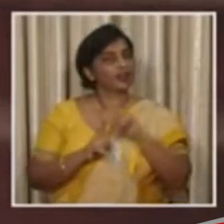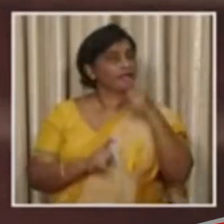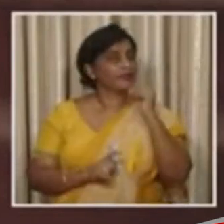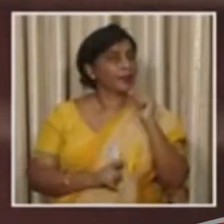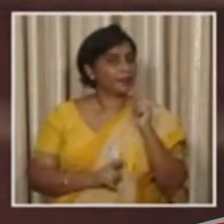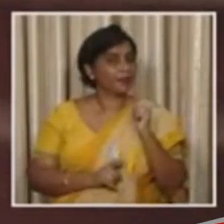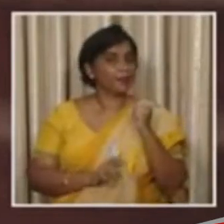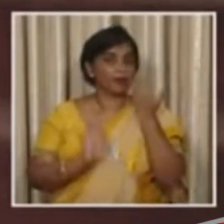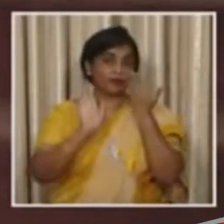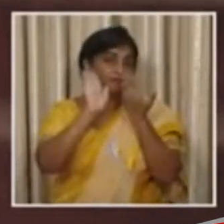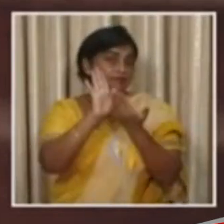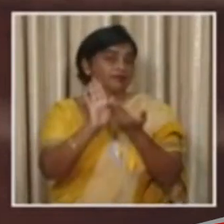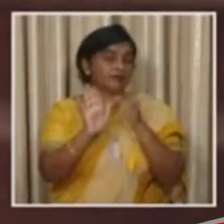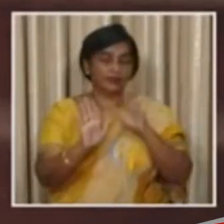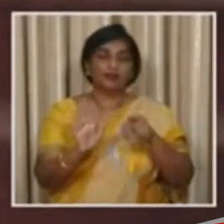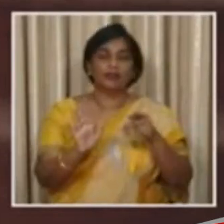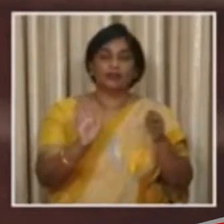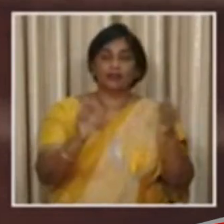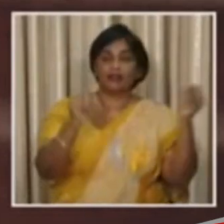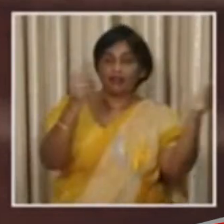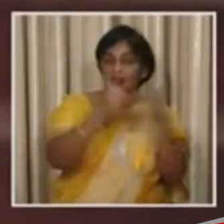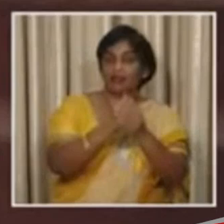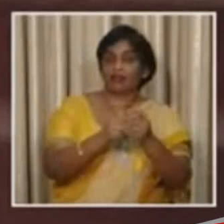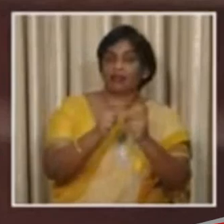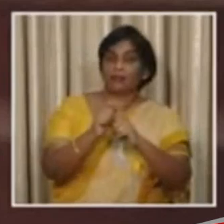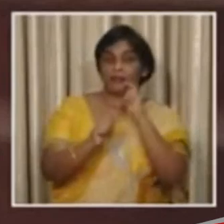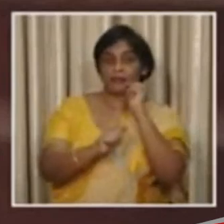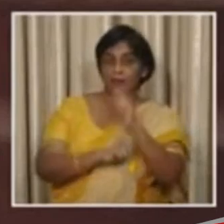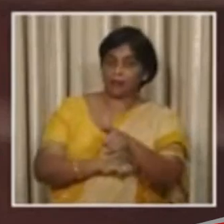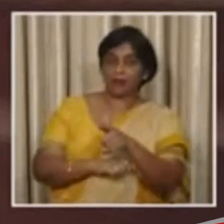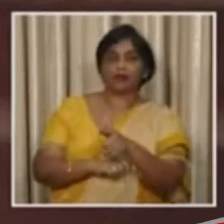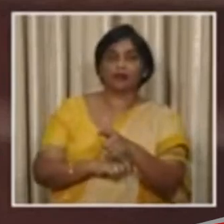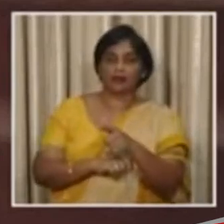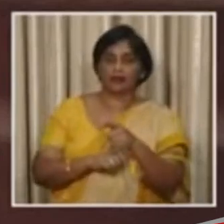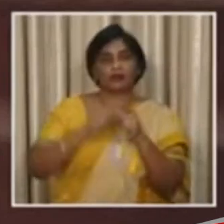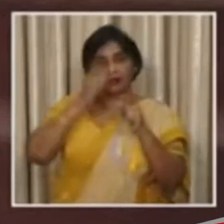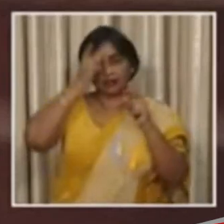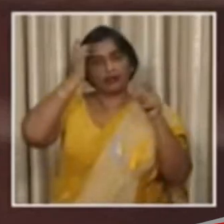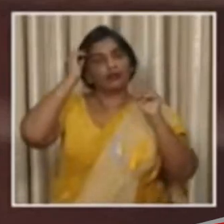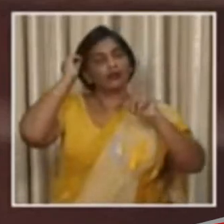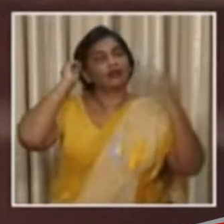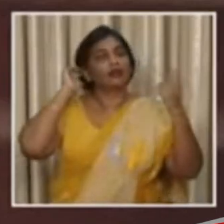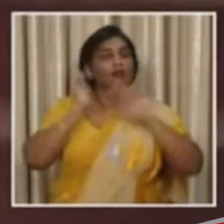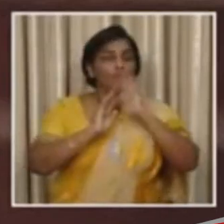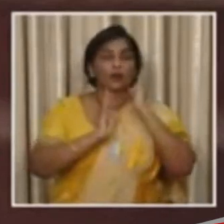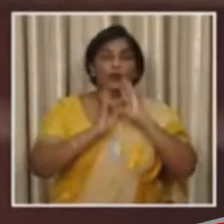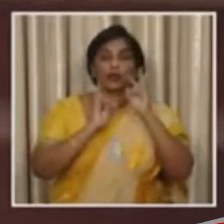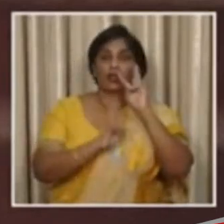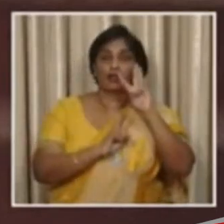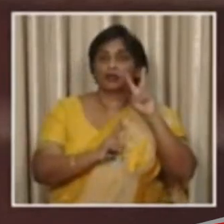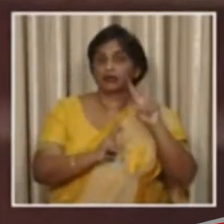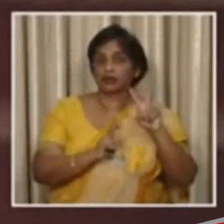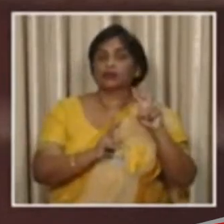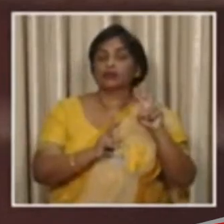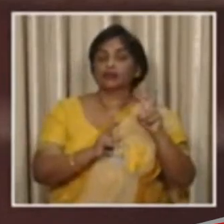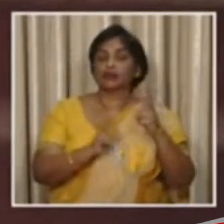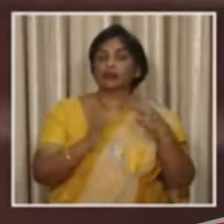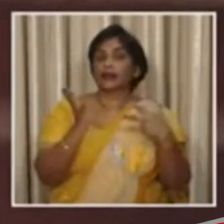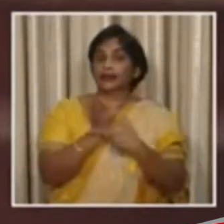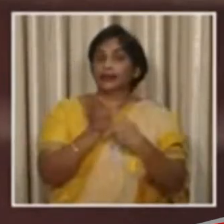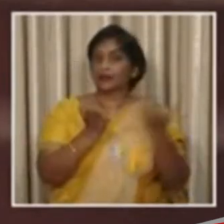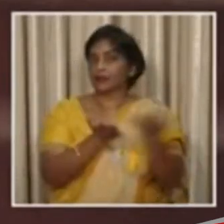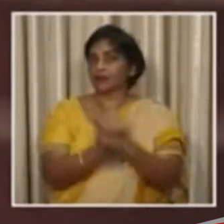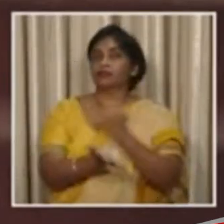මූණට පෙන්නලා අපිට මොරටෝරියම් එක ගෙවා ගන්නින් කියලා අපිට දීලා අනිත් පැත්තෙන් හැම සංචාරකෙම 32ක් ආයතන කරා ටිකට් එකෙන් එනකොට